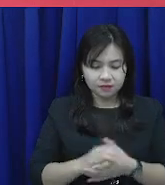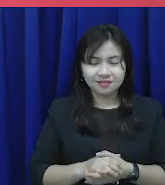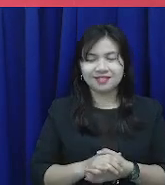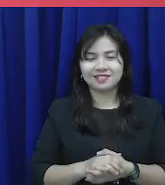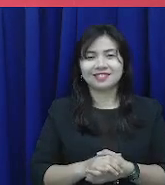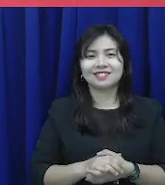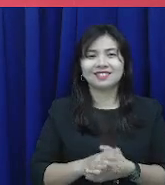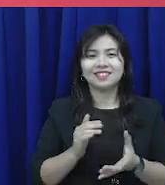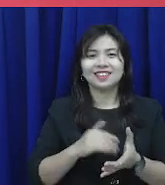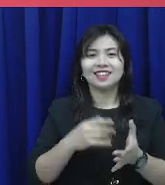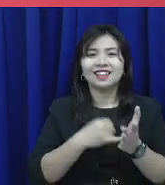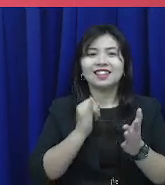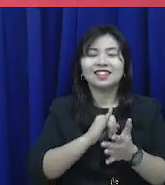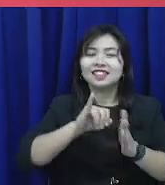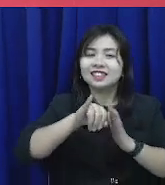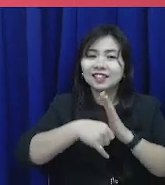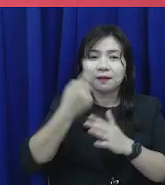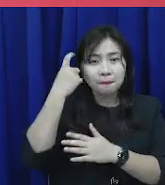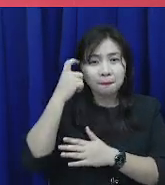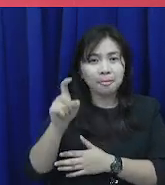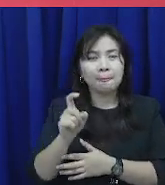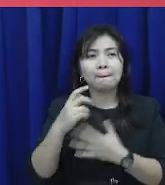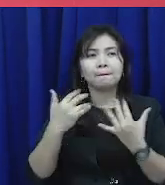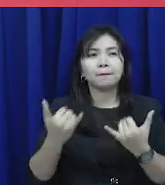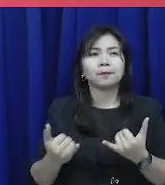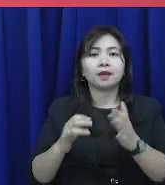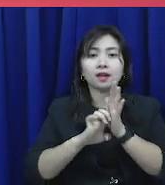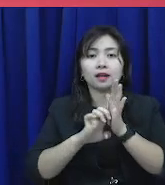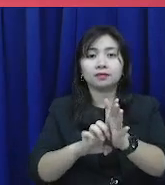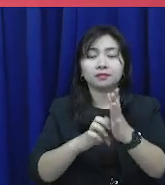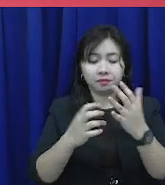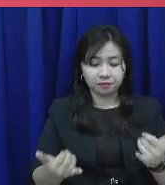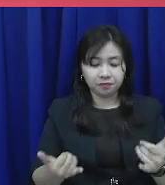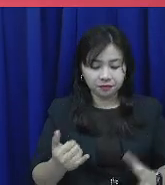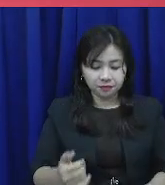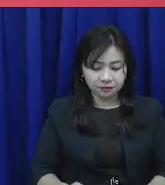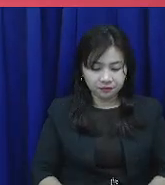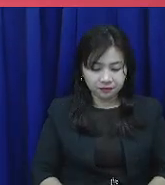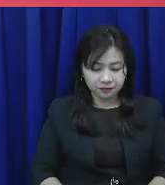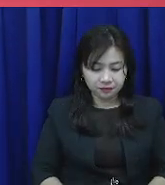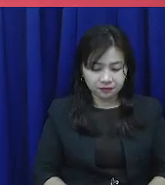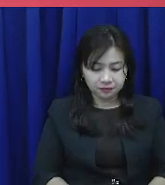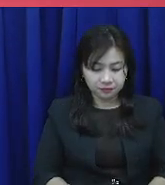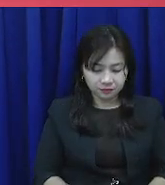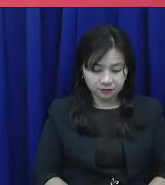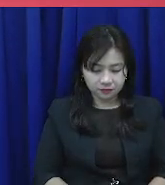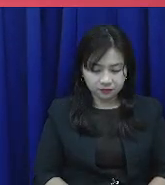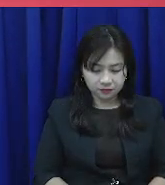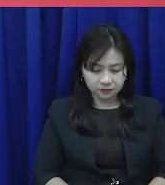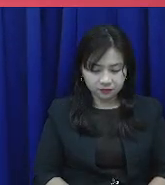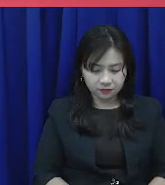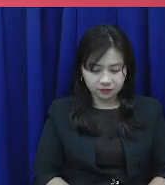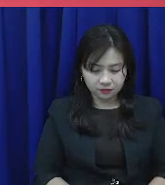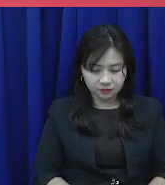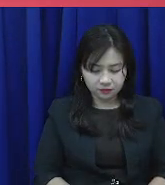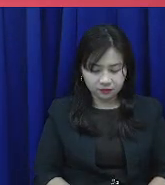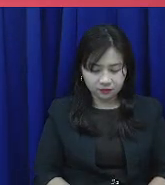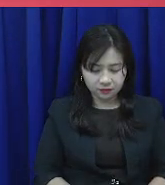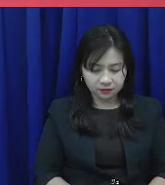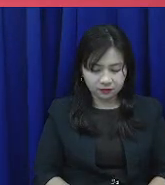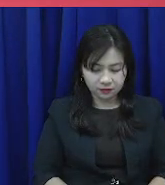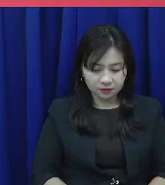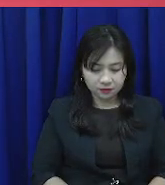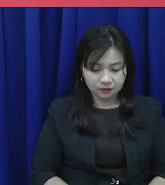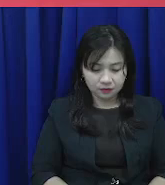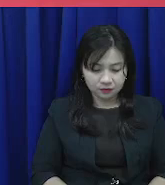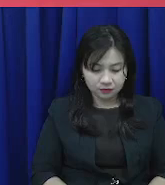you see that it's just for the sake of illustration kung sakaling natamaan ka ngayon then Alam mo dapat cultivate mo sarili mo ngayon